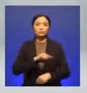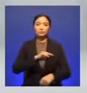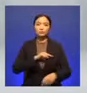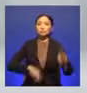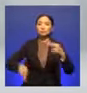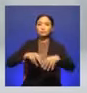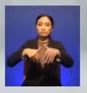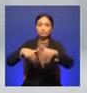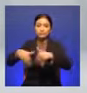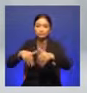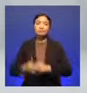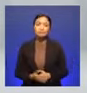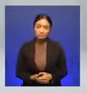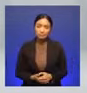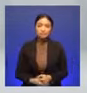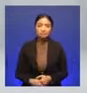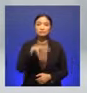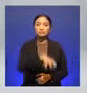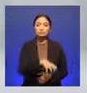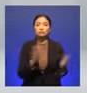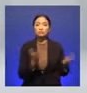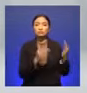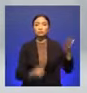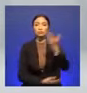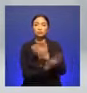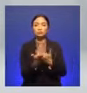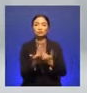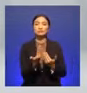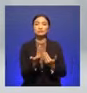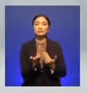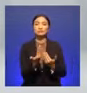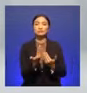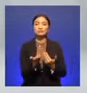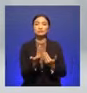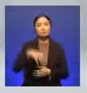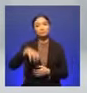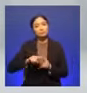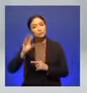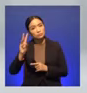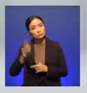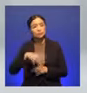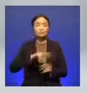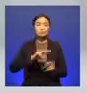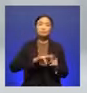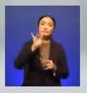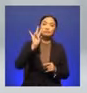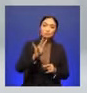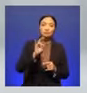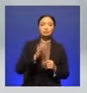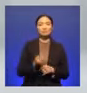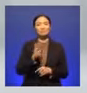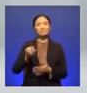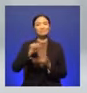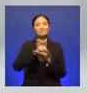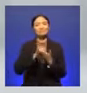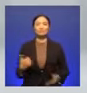นะคะงานของสำนักสร้างสรรค์โอกาสและเปิดรับทั่วไปนะคะงานของสำนัก6 งานของสำนัก7ที่ว่าด้วยเรื่องระบบบริ